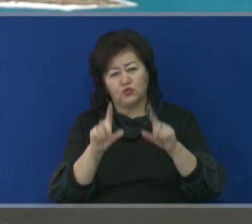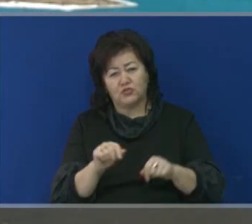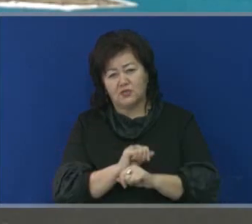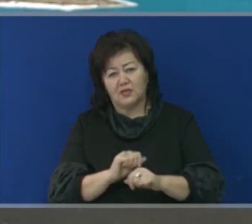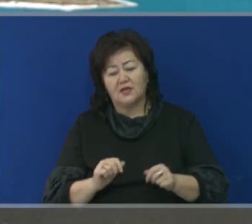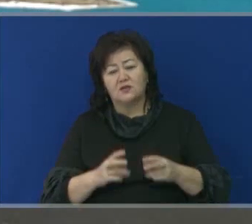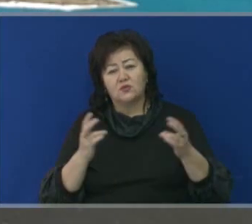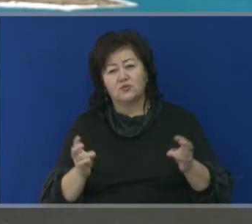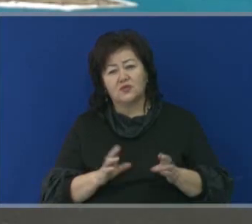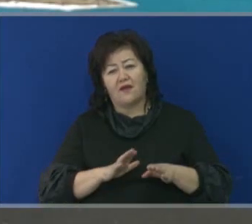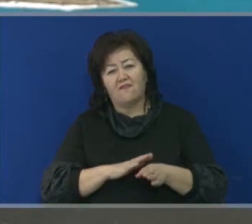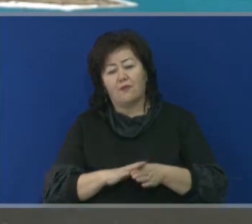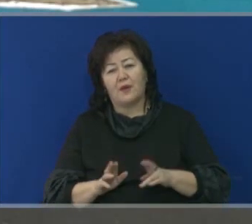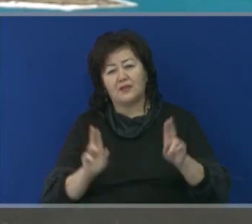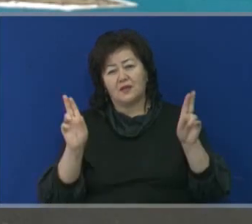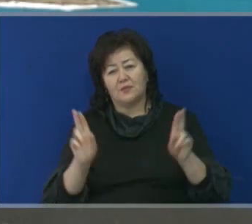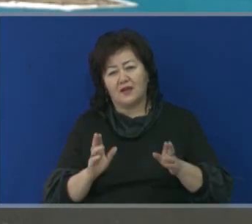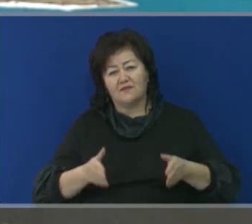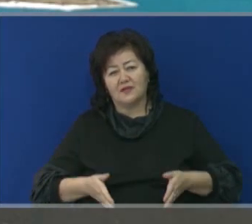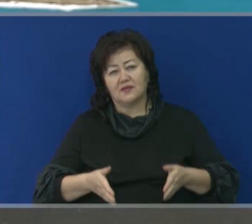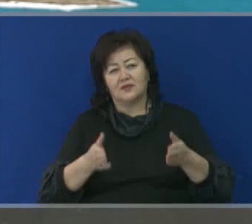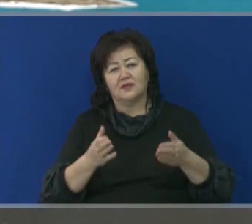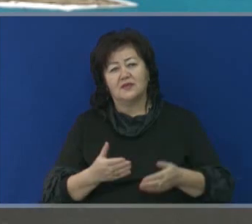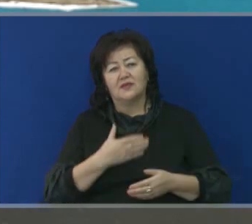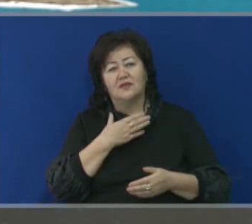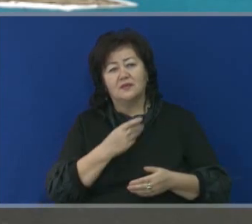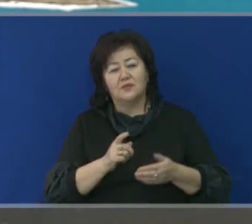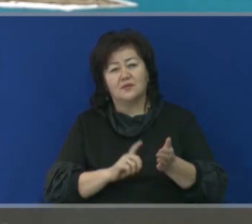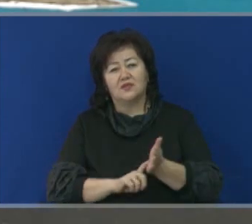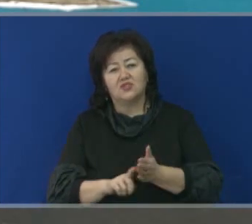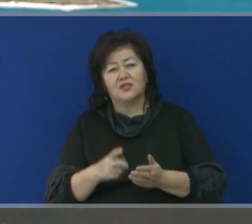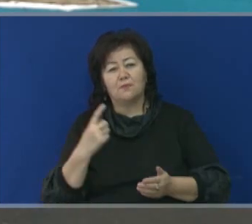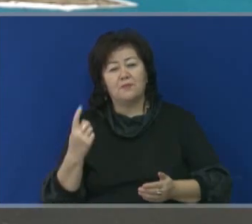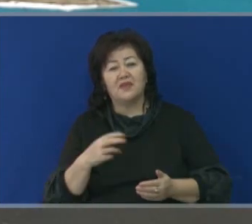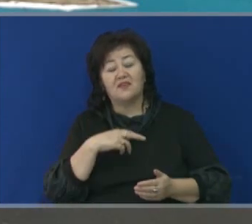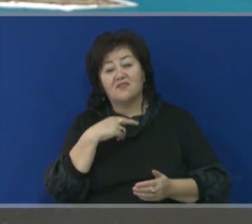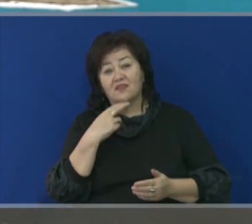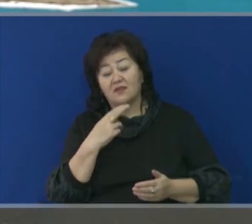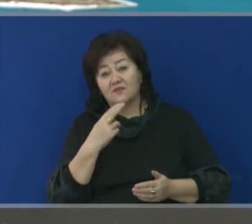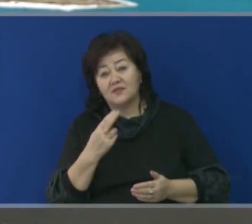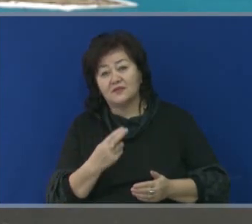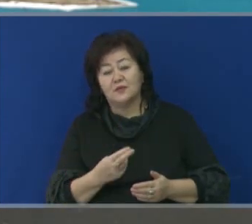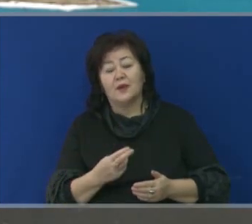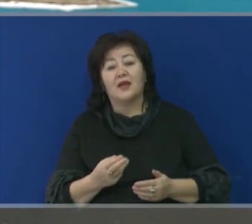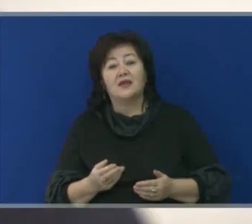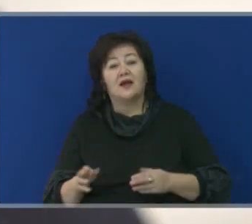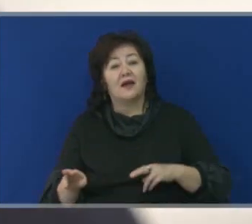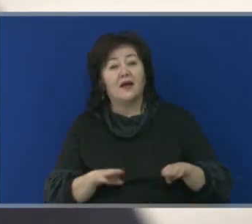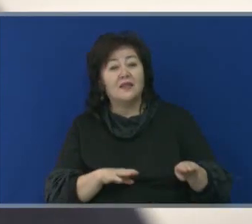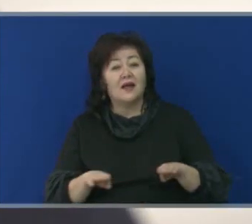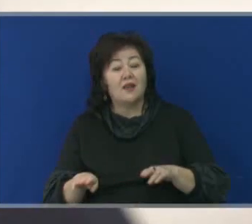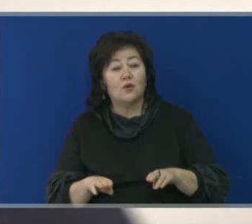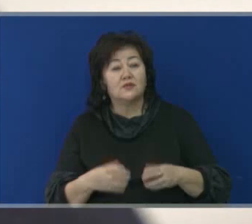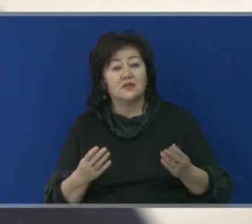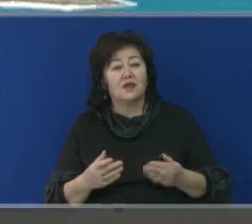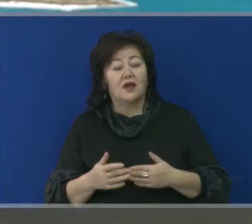дорогах. Сегодня в городе Семей на дорогах и улицах появляются первые признаки гололеда. Мы просим жителей и гостей города, находясь на улице